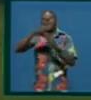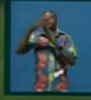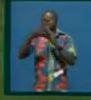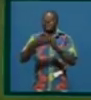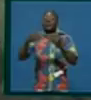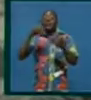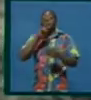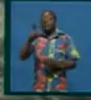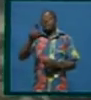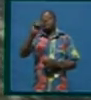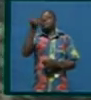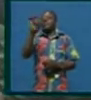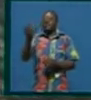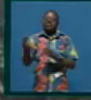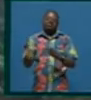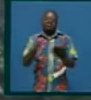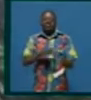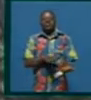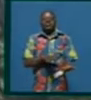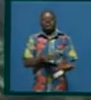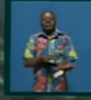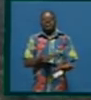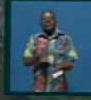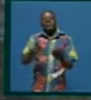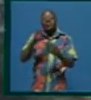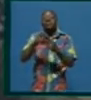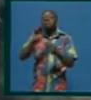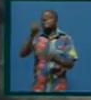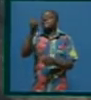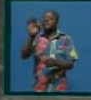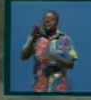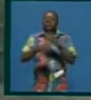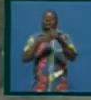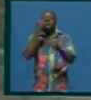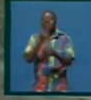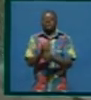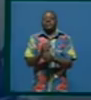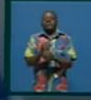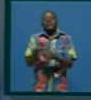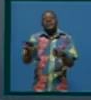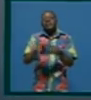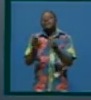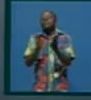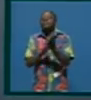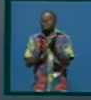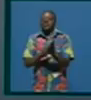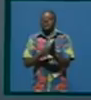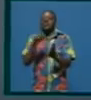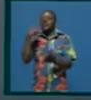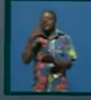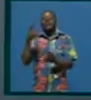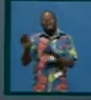à au moins 17 morts. Nicolas Krautz, 19 ans, a pris pour cible la Marjorie Stoneman Douglas High School qu'il avait